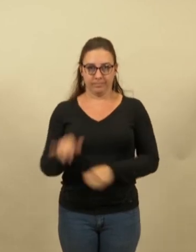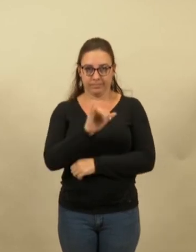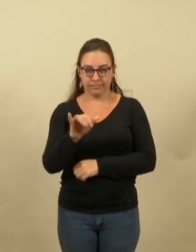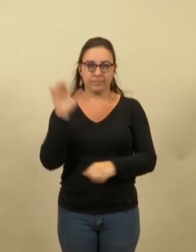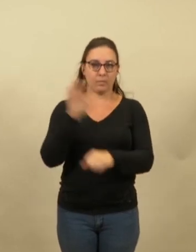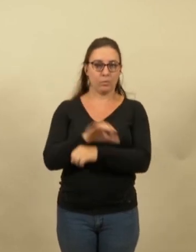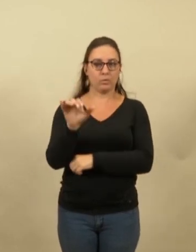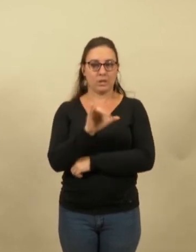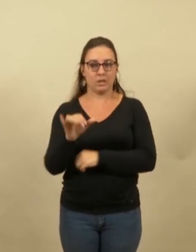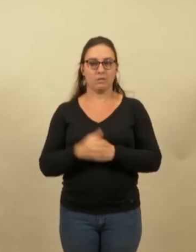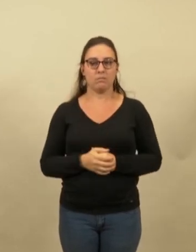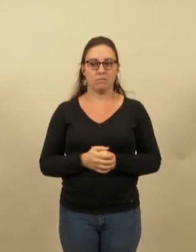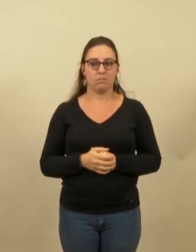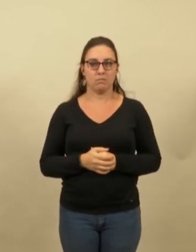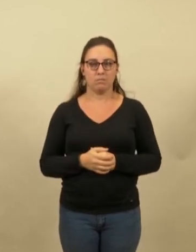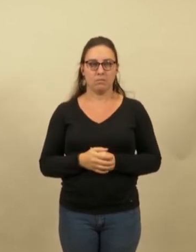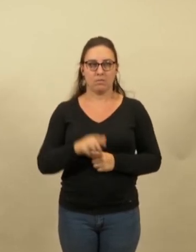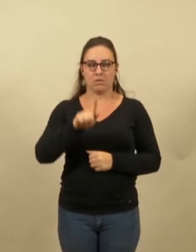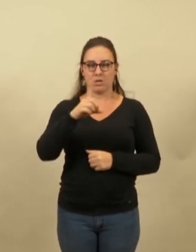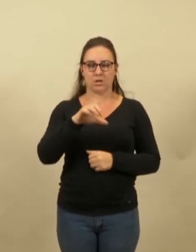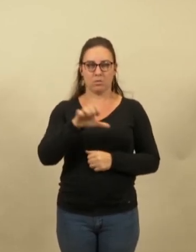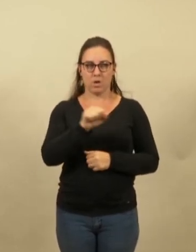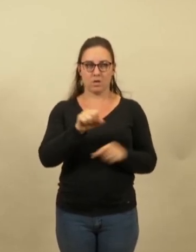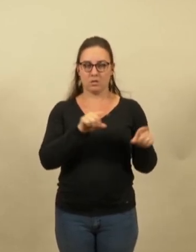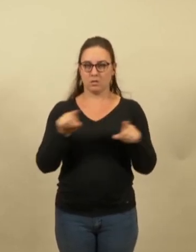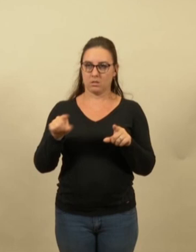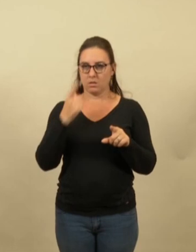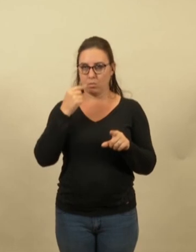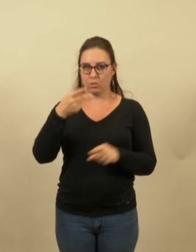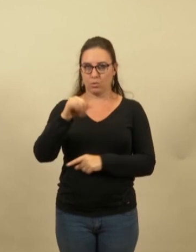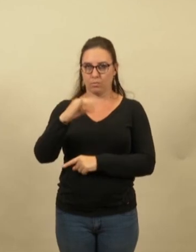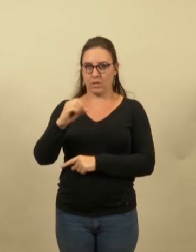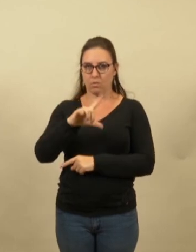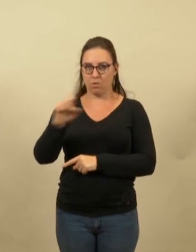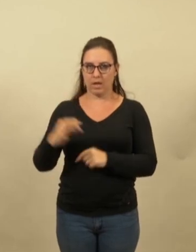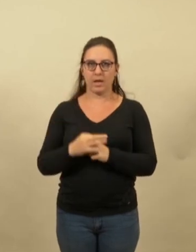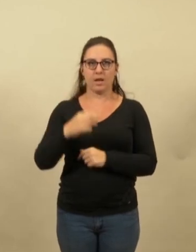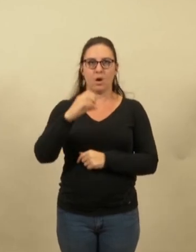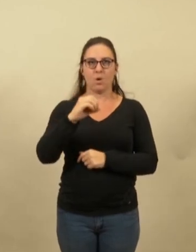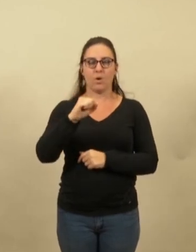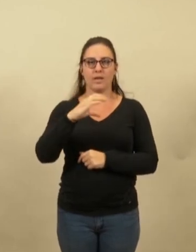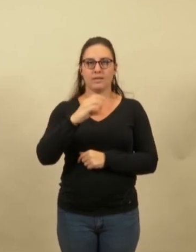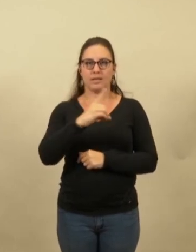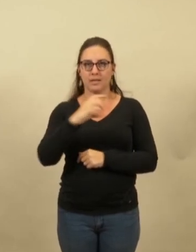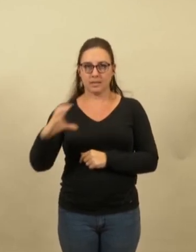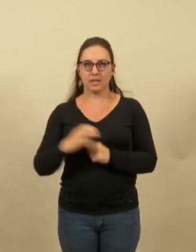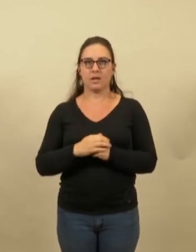vote contre donc gdes monsieur picolé au sddc NR